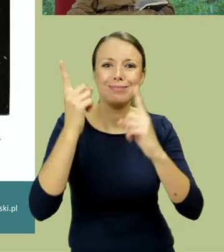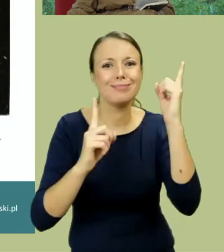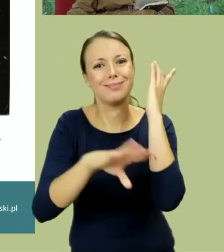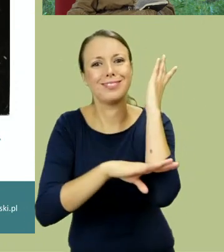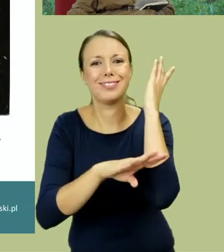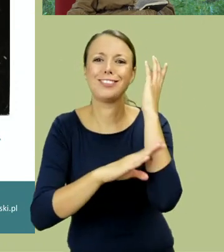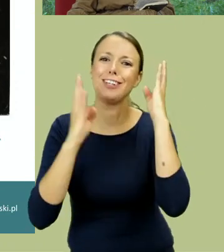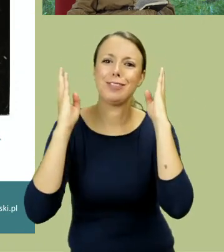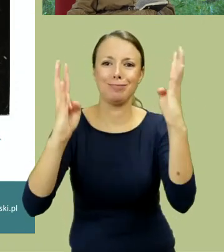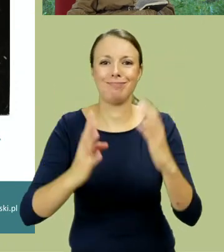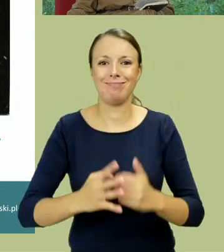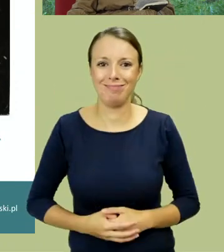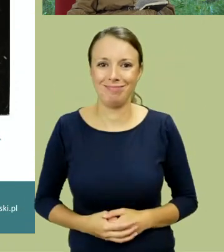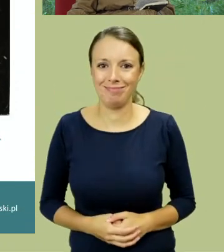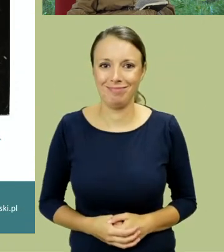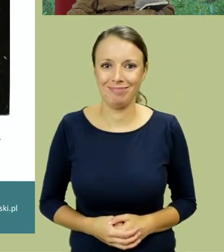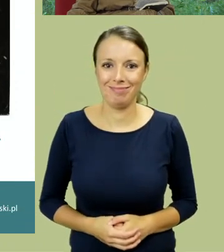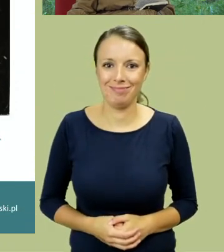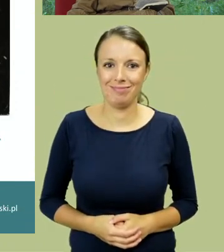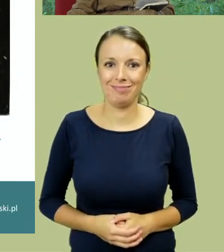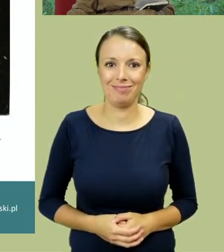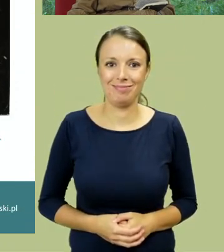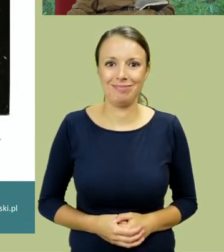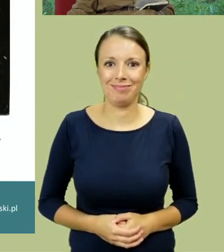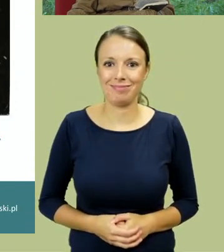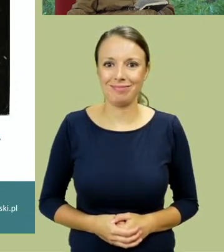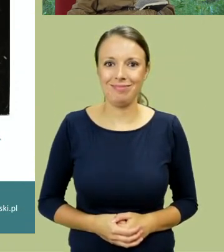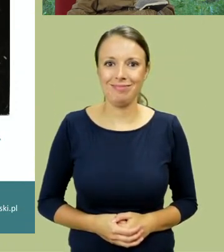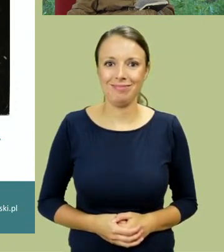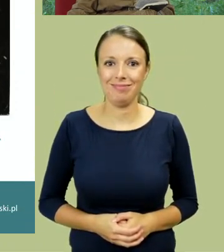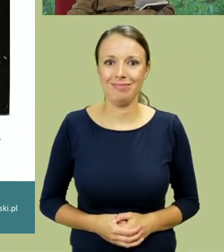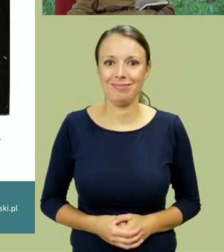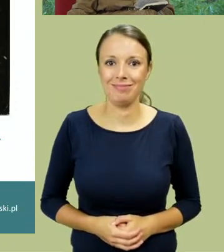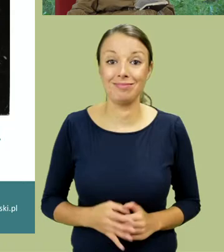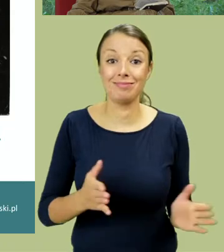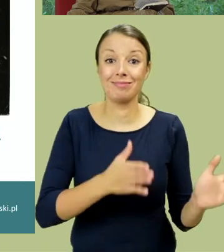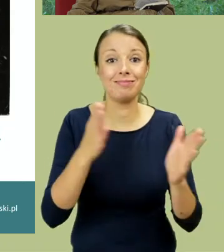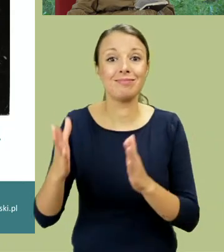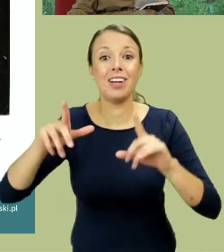A to z kolei już zdjęcia z wnętrza